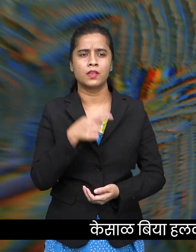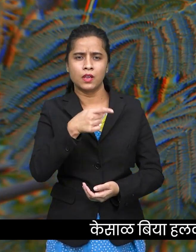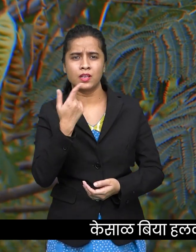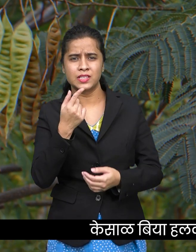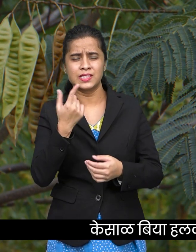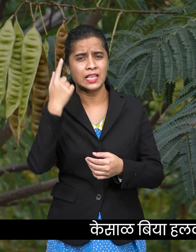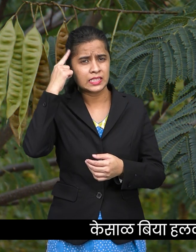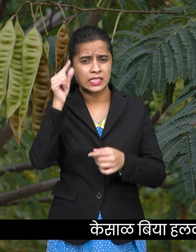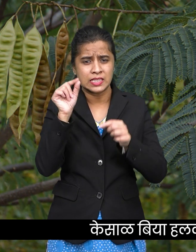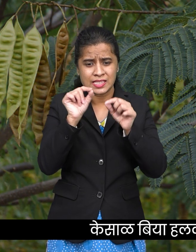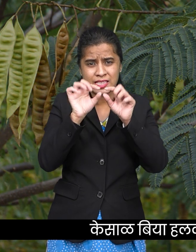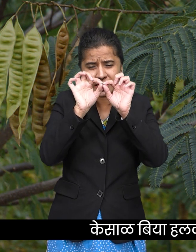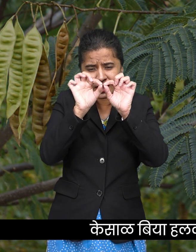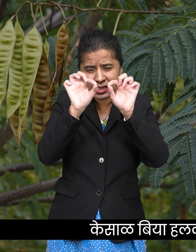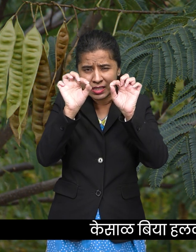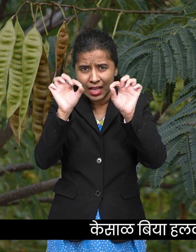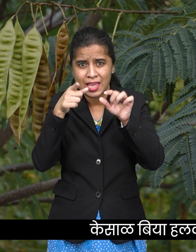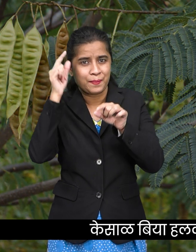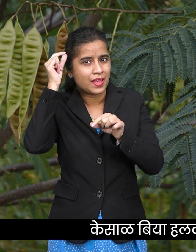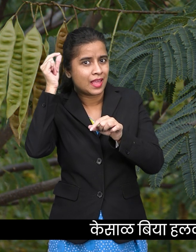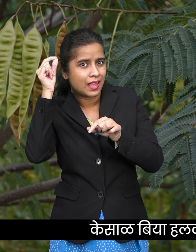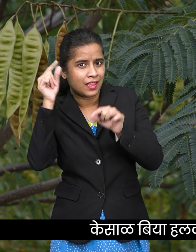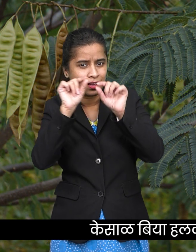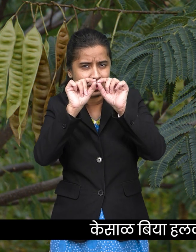केसाळ बिया हलक्या आणि सपाट आहेत का?